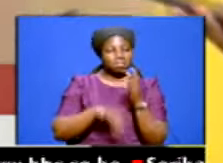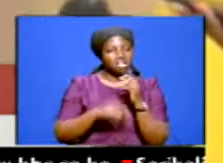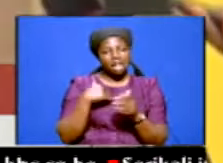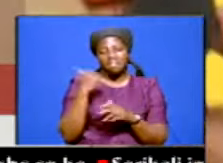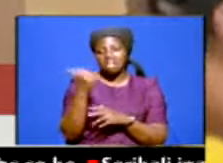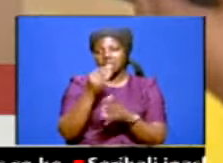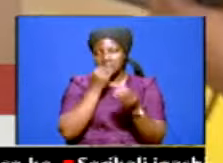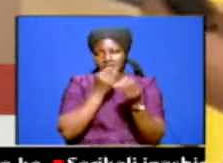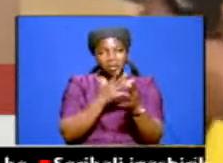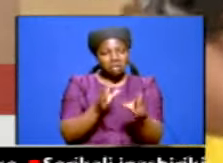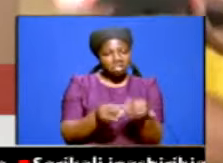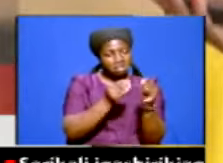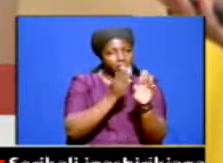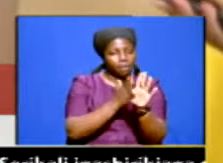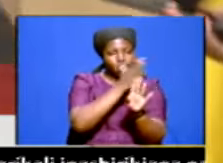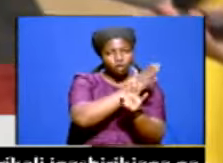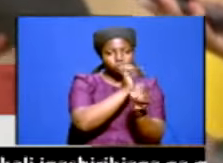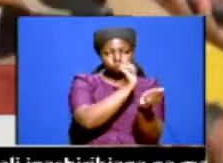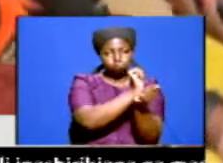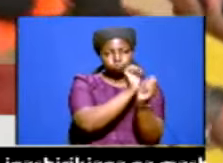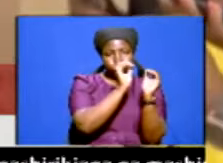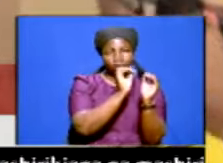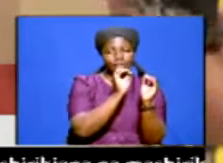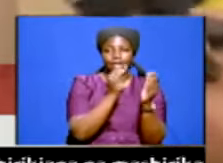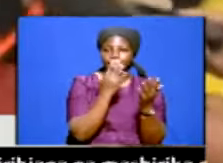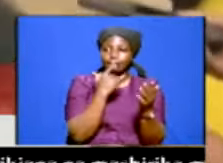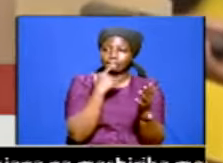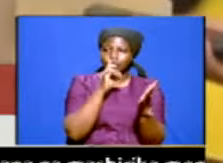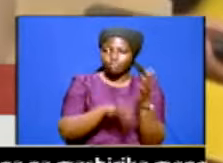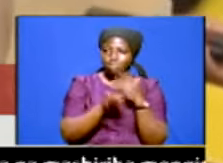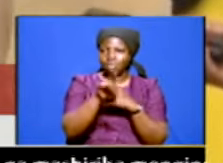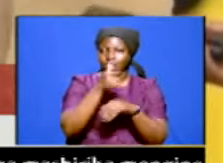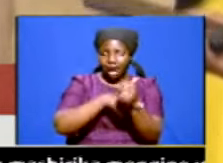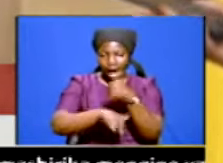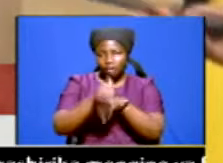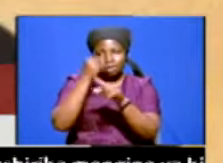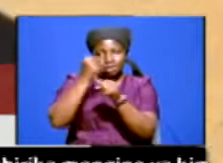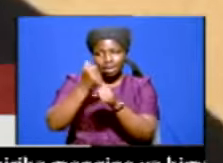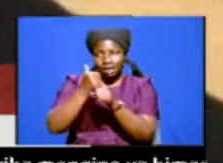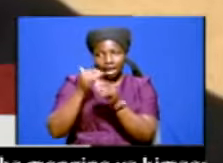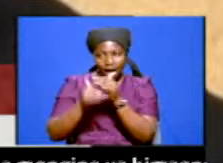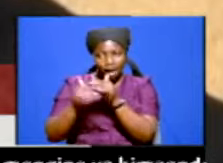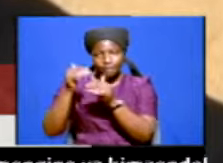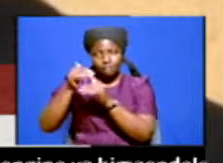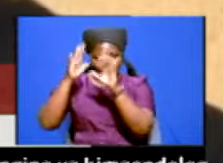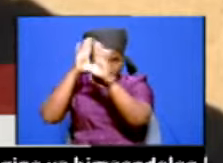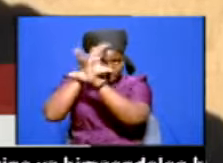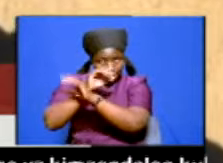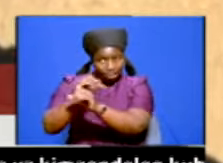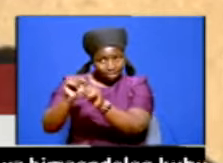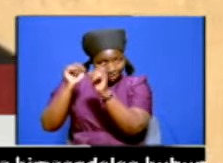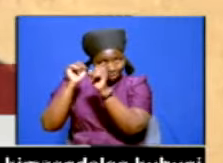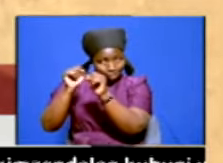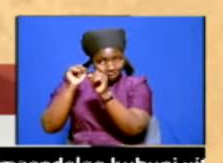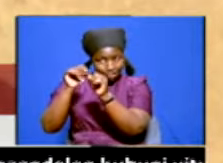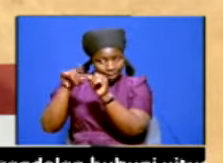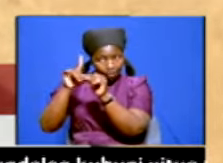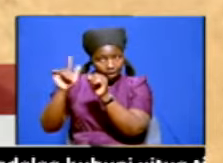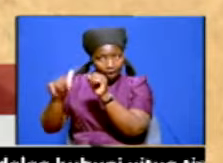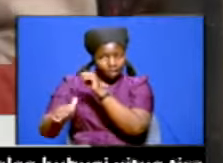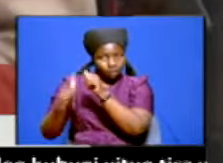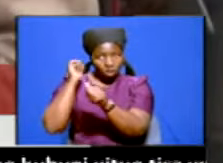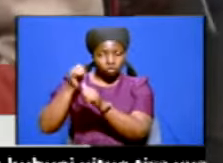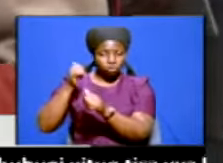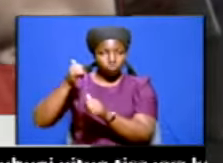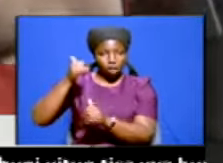kwao, wakisema huenda hatua hiyo ilichukuliwa kufuatia hatua ya rais ya kukosa kuidhinisha uteuzi wa majaji